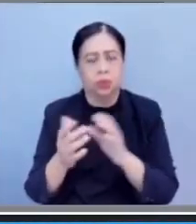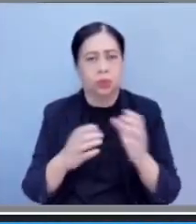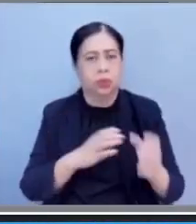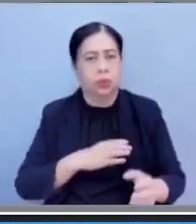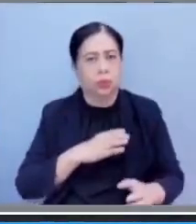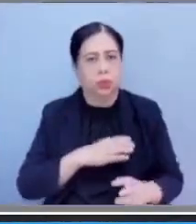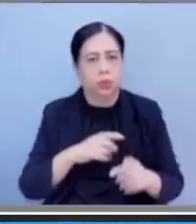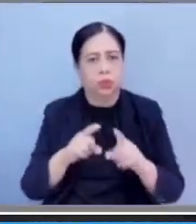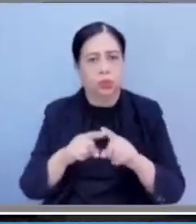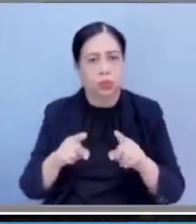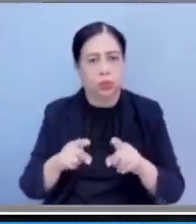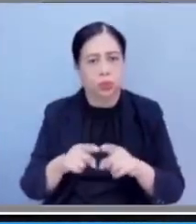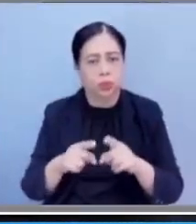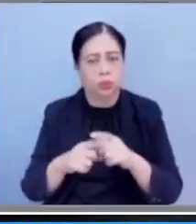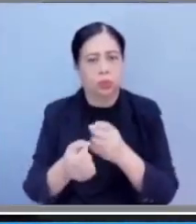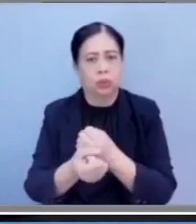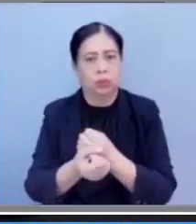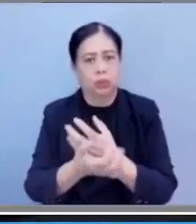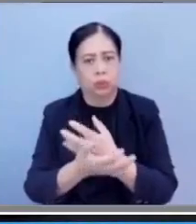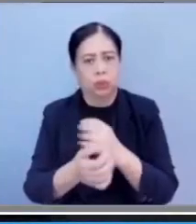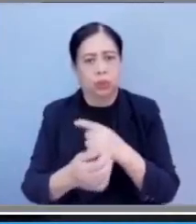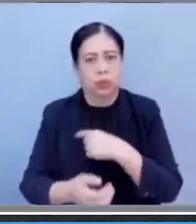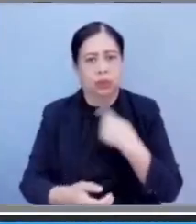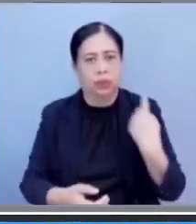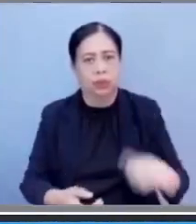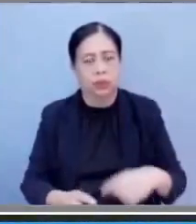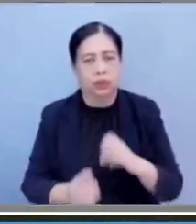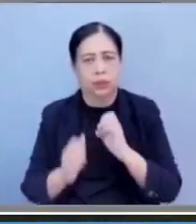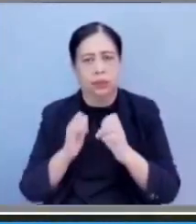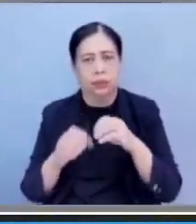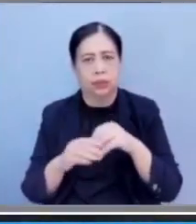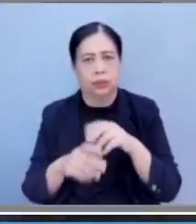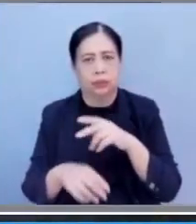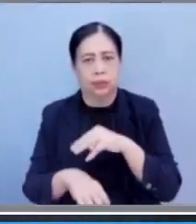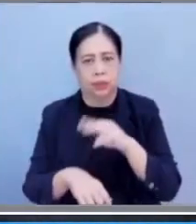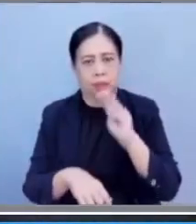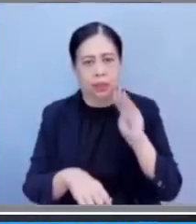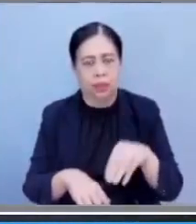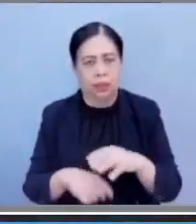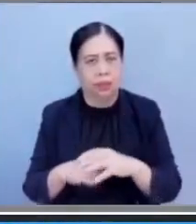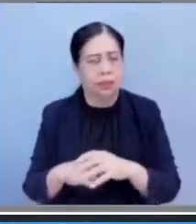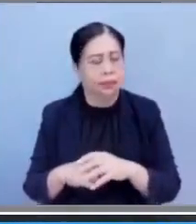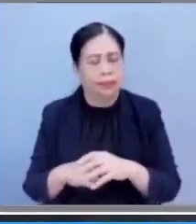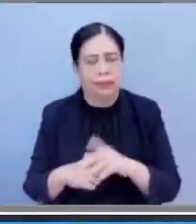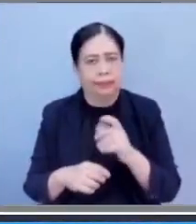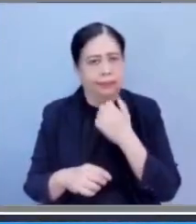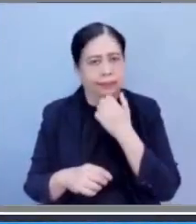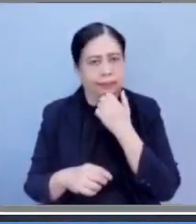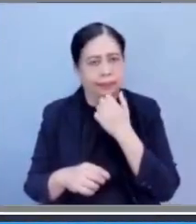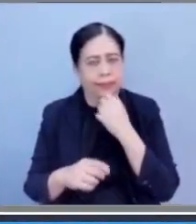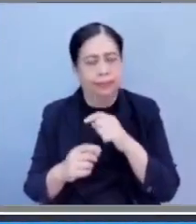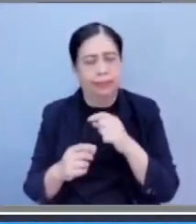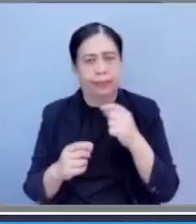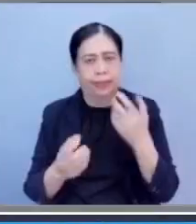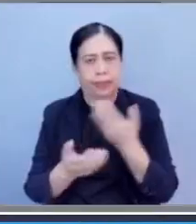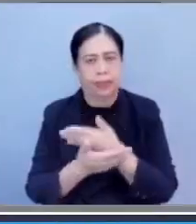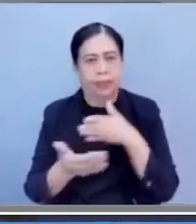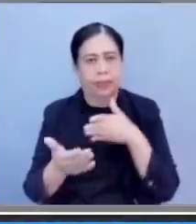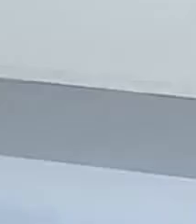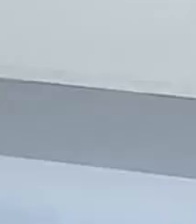ng pagpapasabog ang Chinese Embassy sa Manila. Wala raw puwang sa mundo ang karahasan laban sa mga